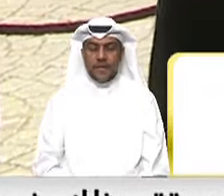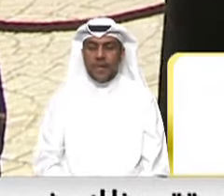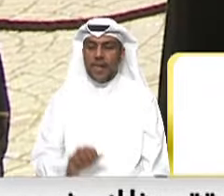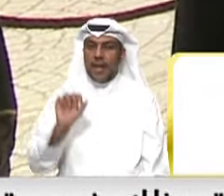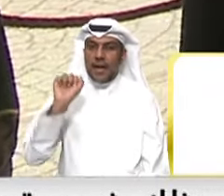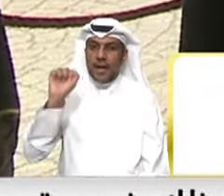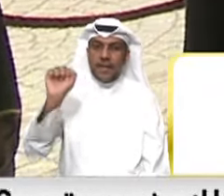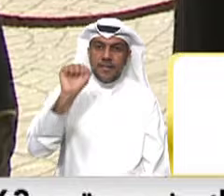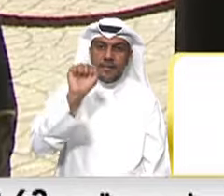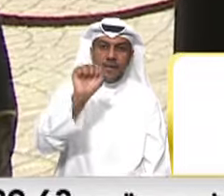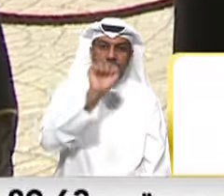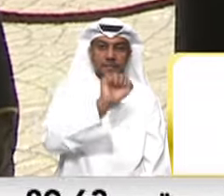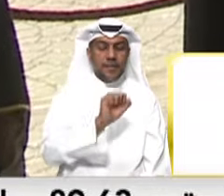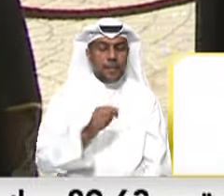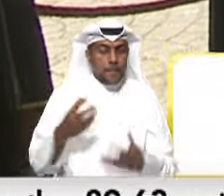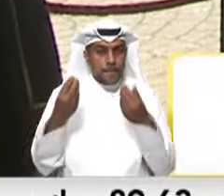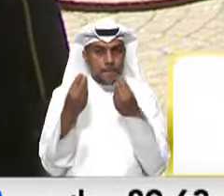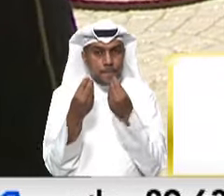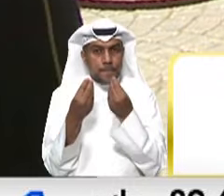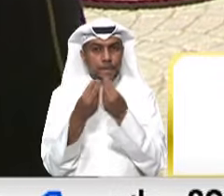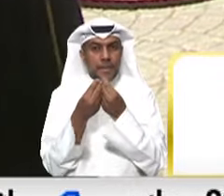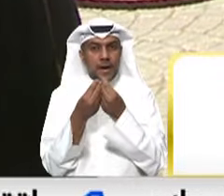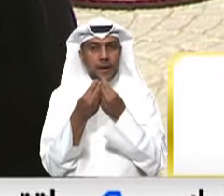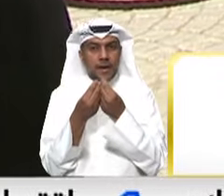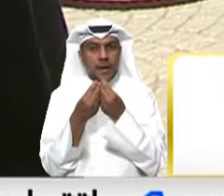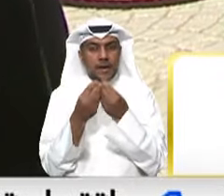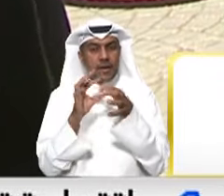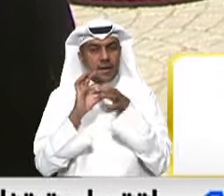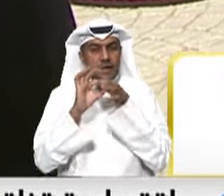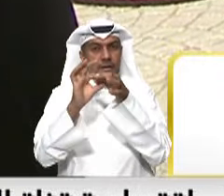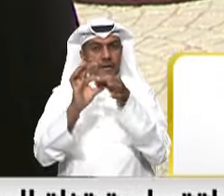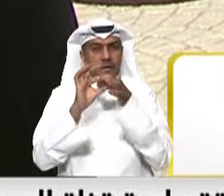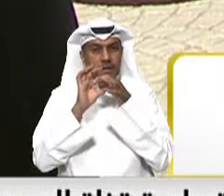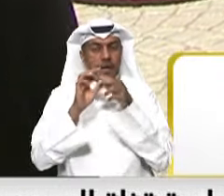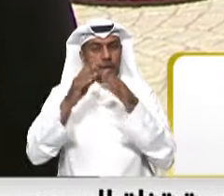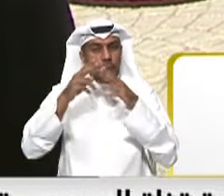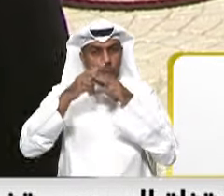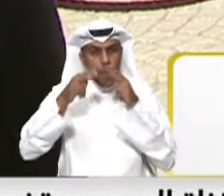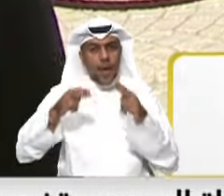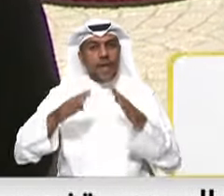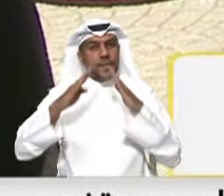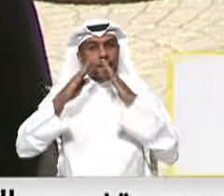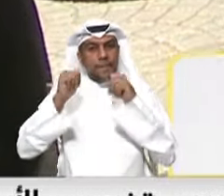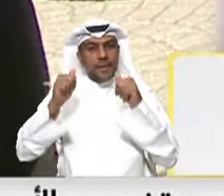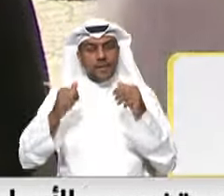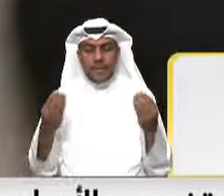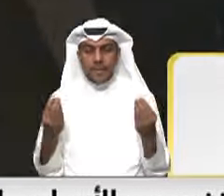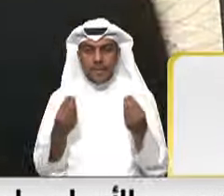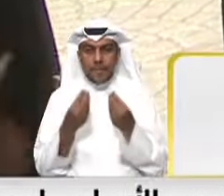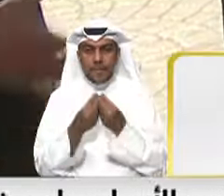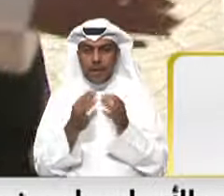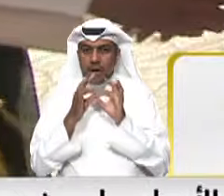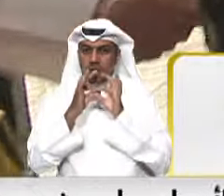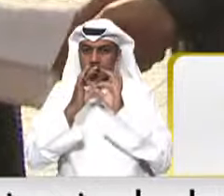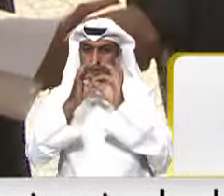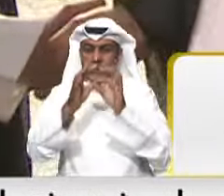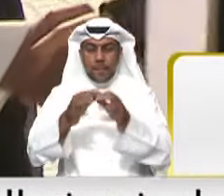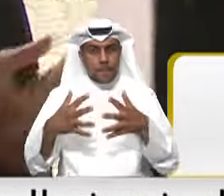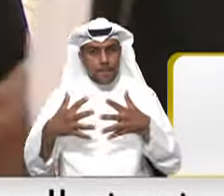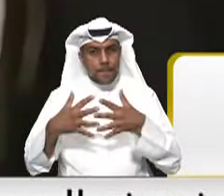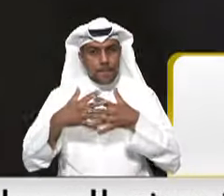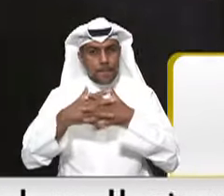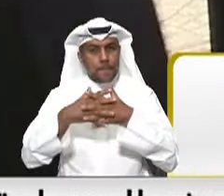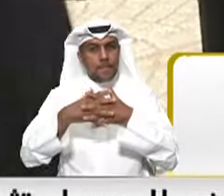المحطات المحورية والفارقة على نحو برهن بوضوح على التزامهما المتبادل